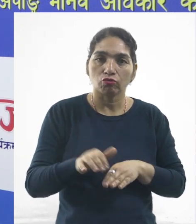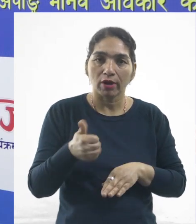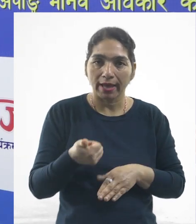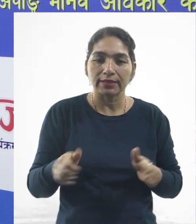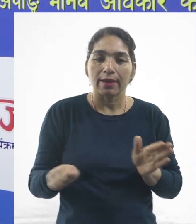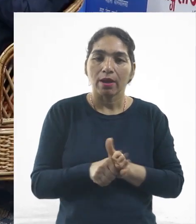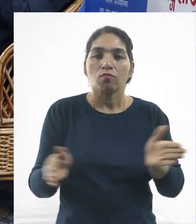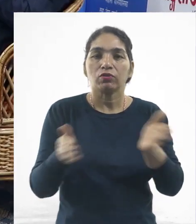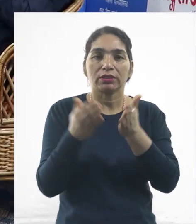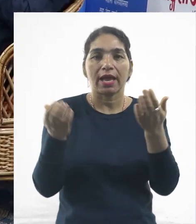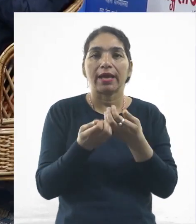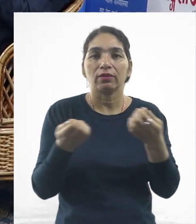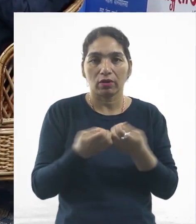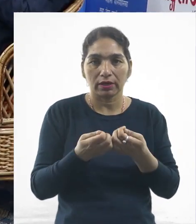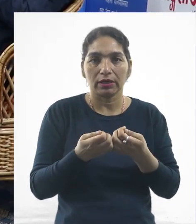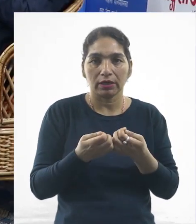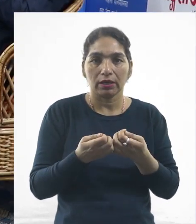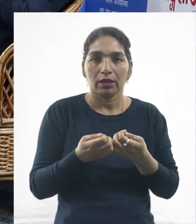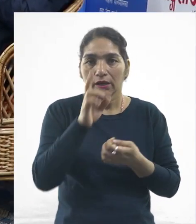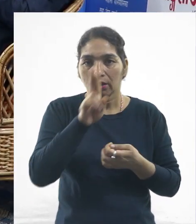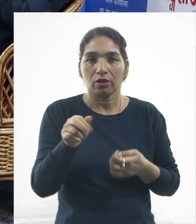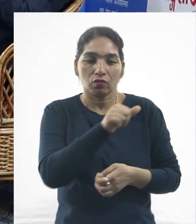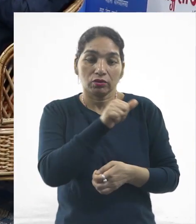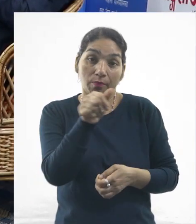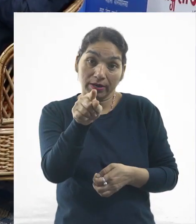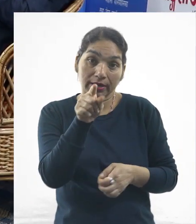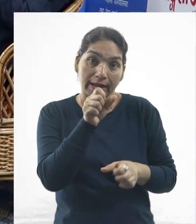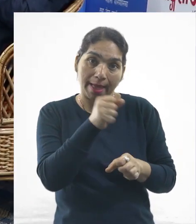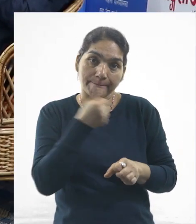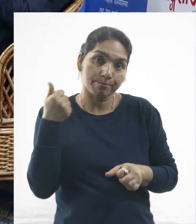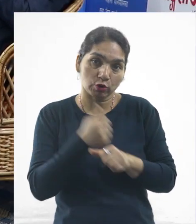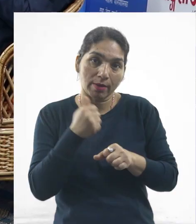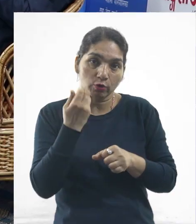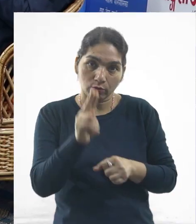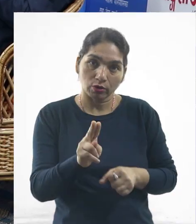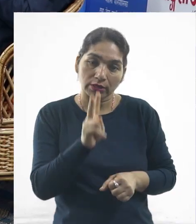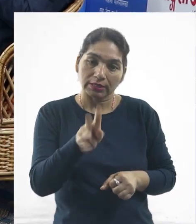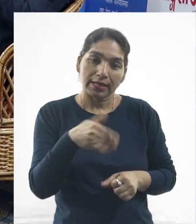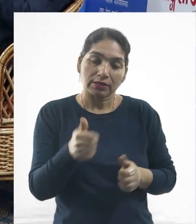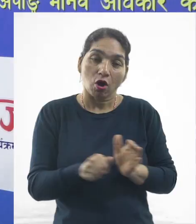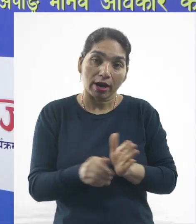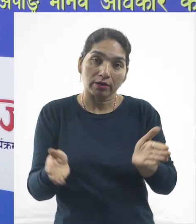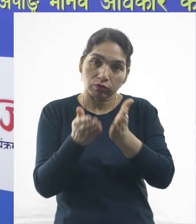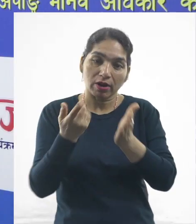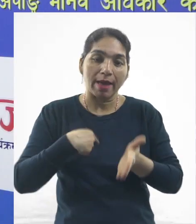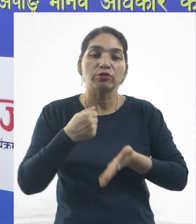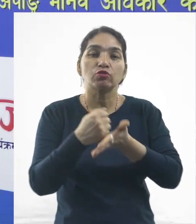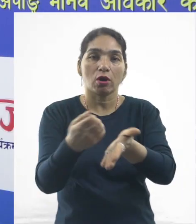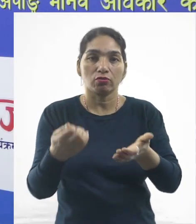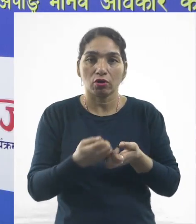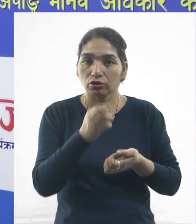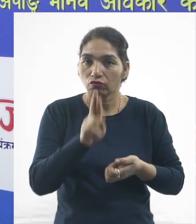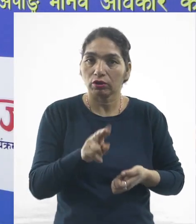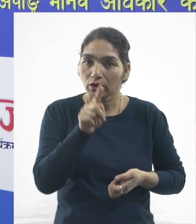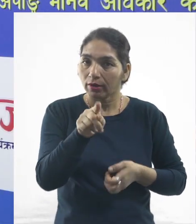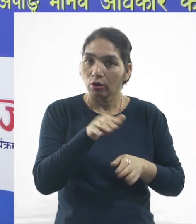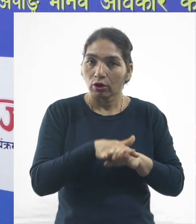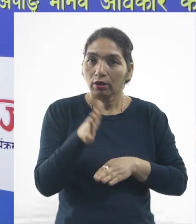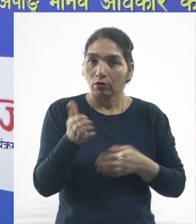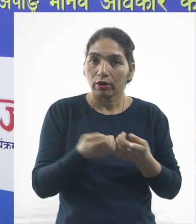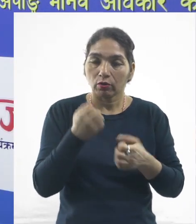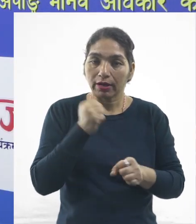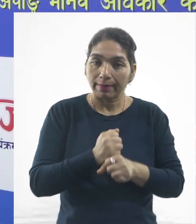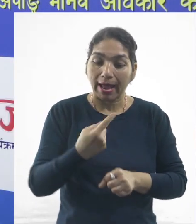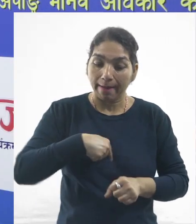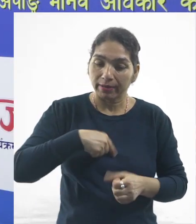पनि गर्नु पऱ्यो प्रोत्साहन गरेर उहाँहरूले तपाईँहरूले राम्रो काम गर्नुभएको छ है तपाईँहरू यसरी अगाडि बढ्नुहोस् तपाईँहरूलाई हामी सहयोग गर्छौँ र तपाईँहरूले गरेको काम र हामीले